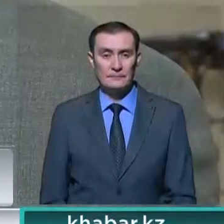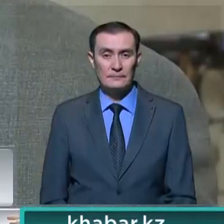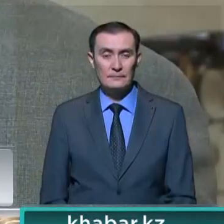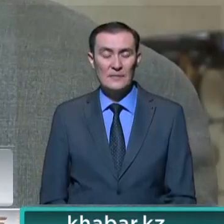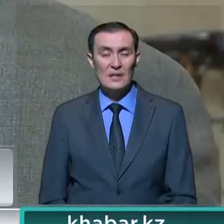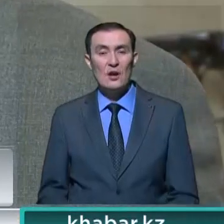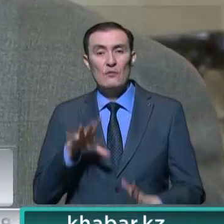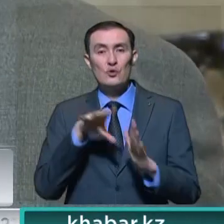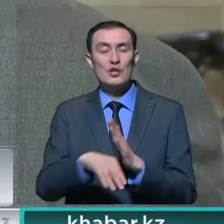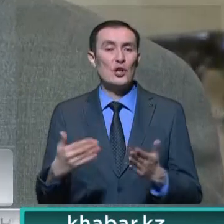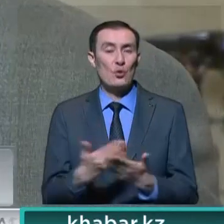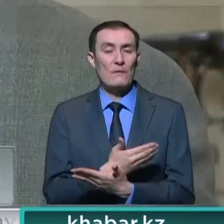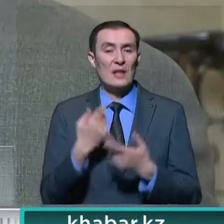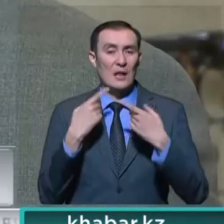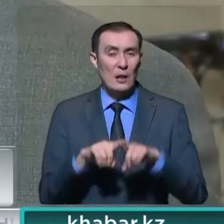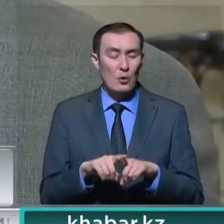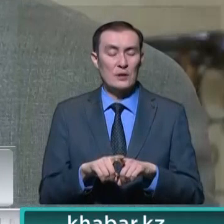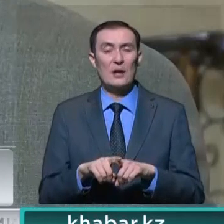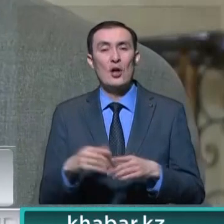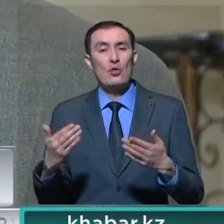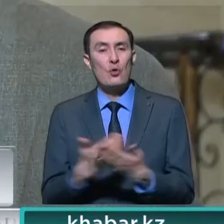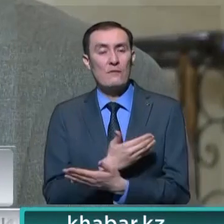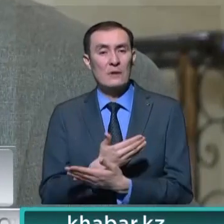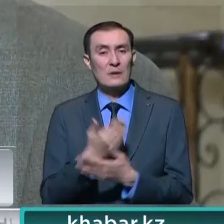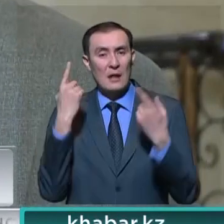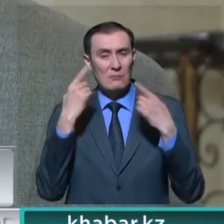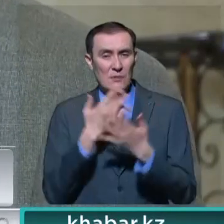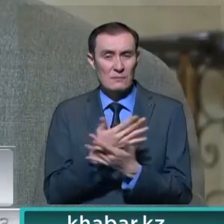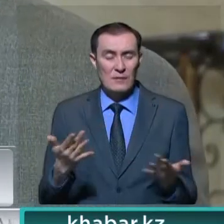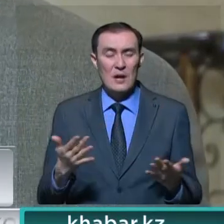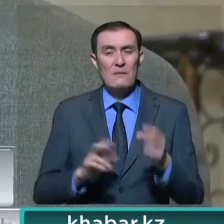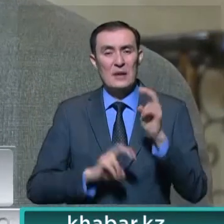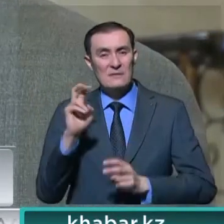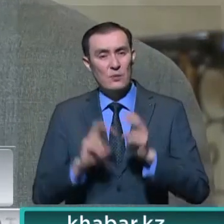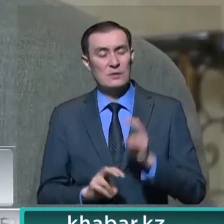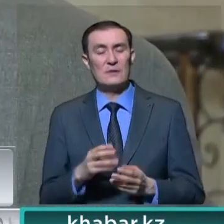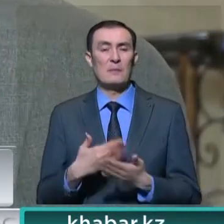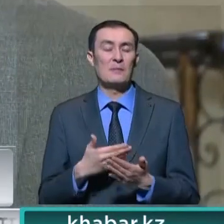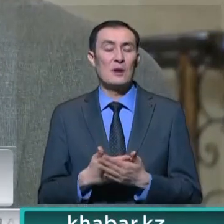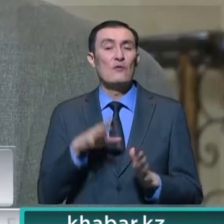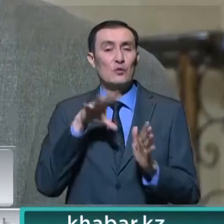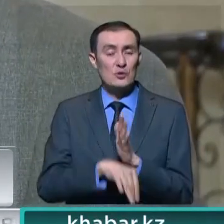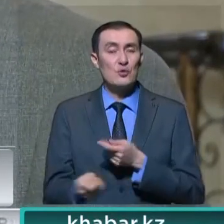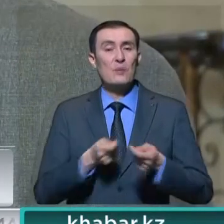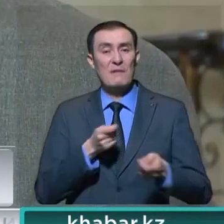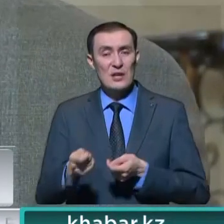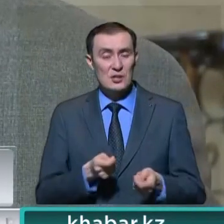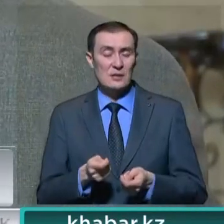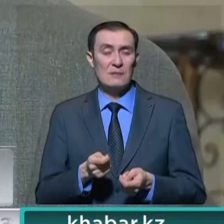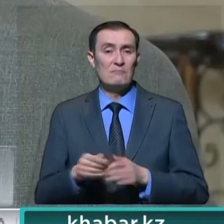Внедрение новых технологий, новых подходов, инновационных подходов, как производственных подходов, так и управленческих,